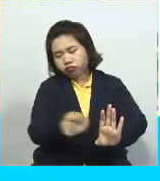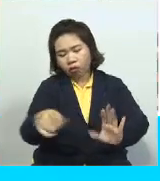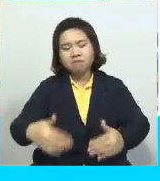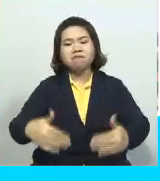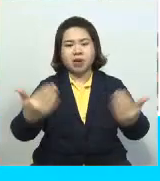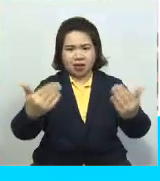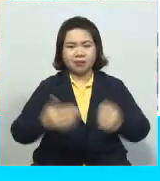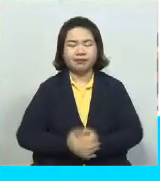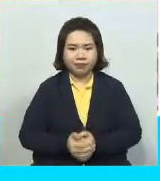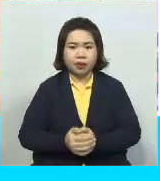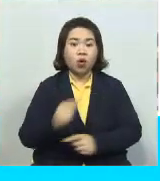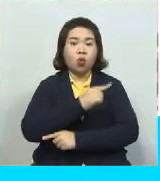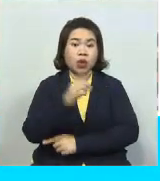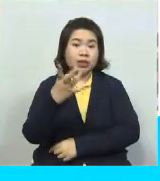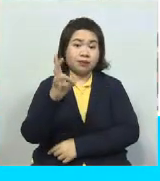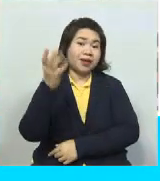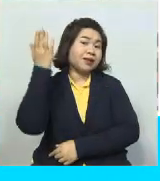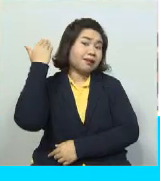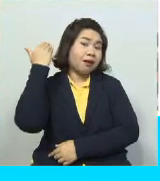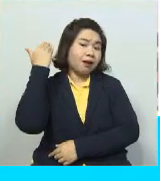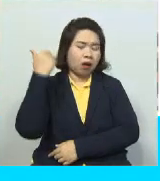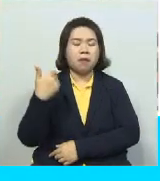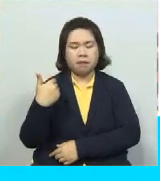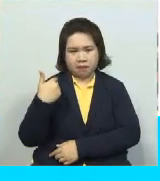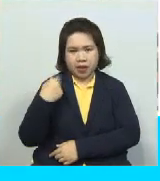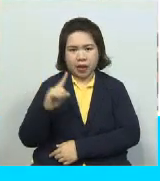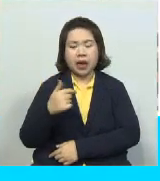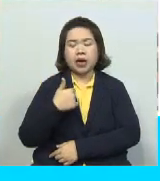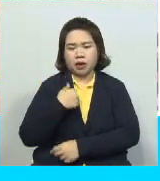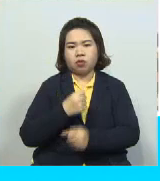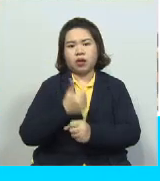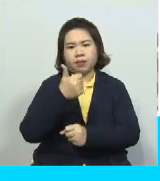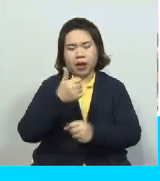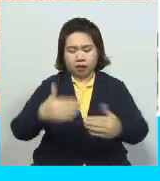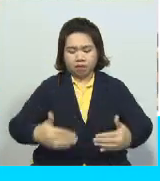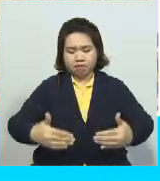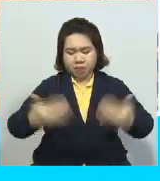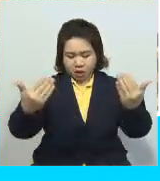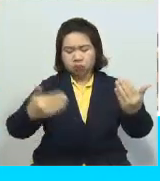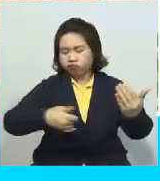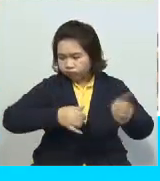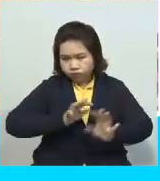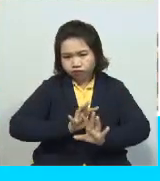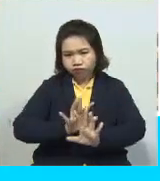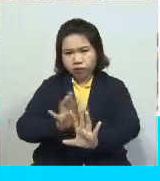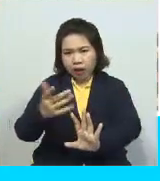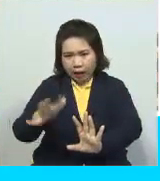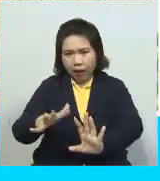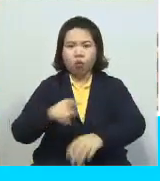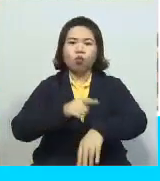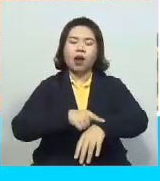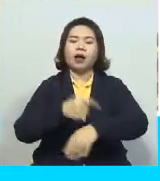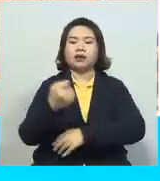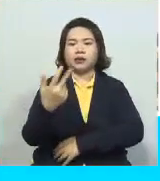อมเมื่อวันที่17ที่ผ่านมาเนี่ยนะครับก็ปรากฏว่าเราสามารถที่จะเปิดการจราจรได้เป็น3ห้วงเวลาด้ว